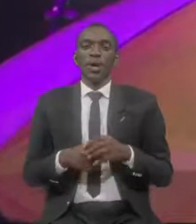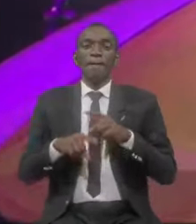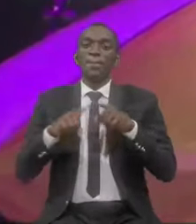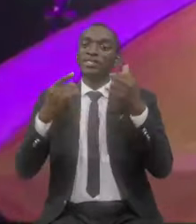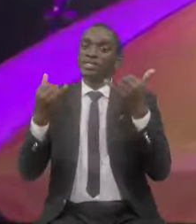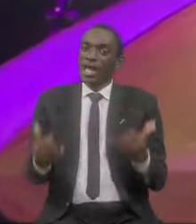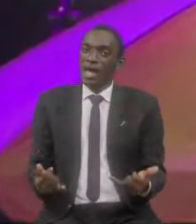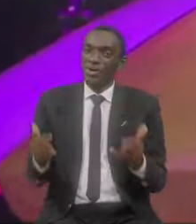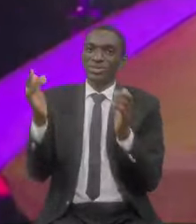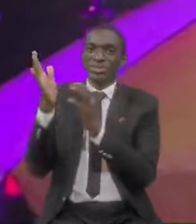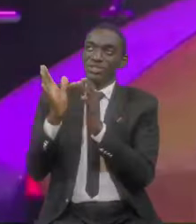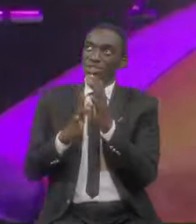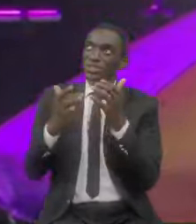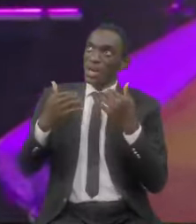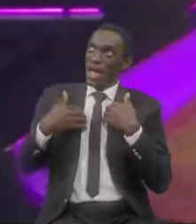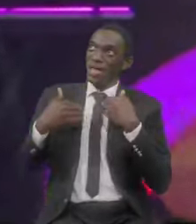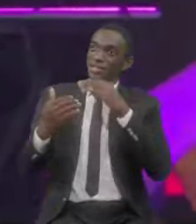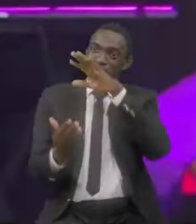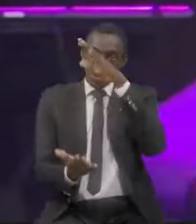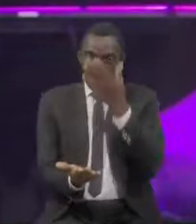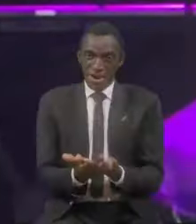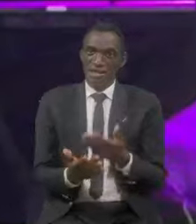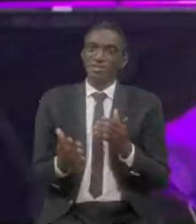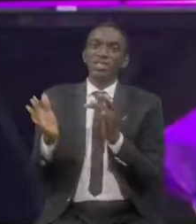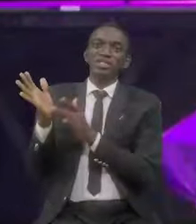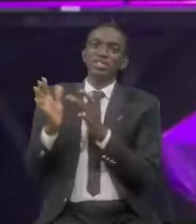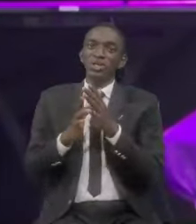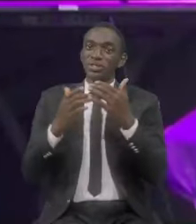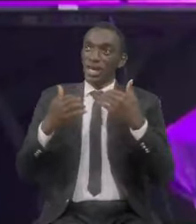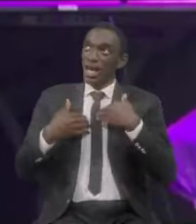Maintenant, Christ est venu. Christ est venu.